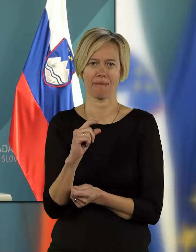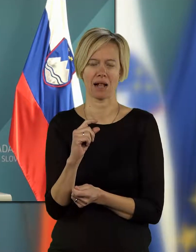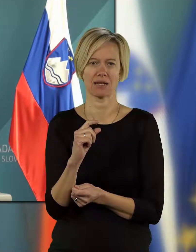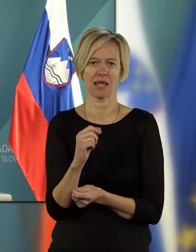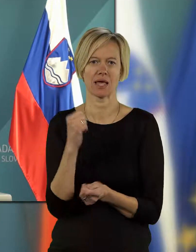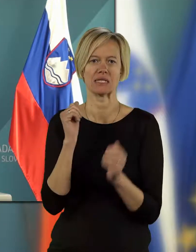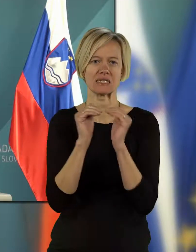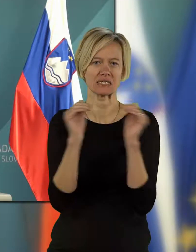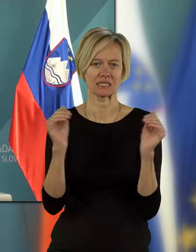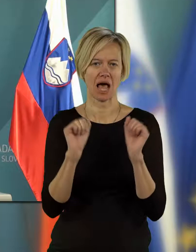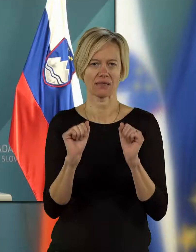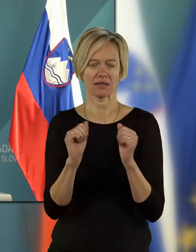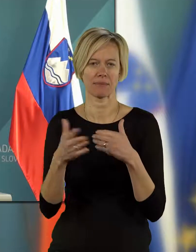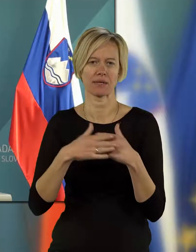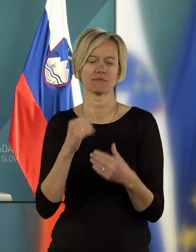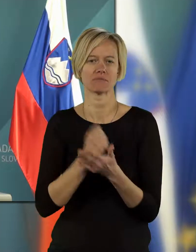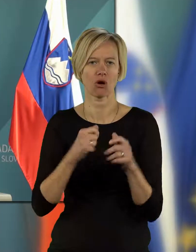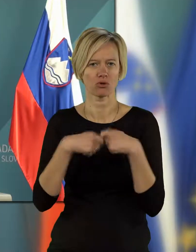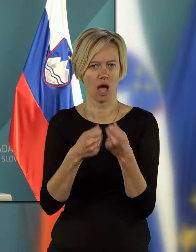minimalne standarde pri